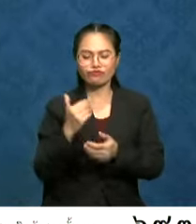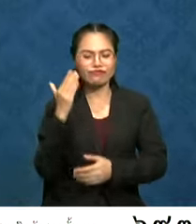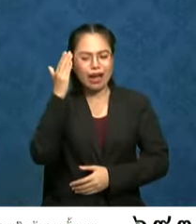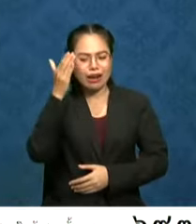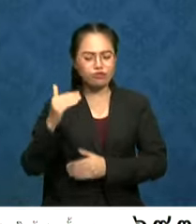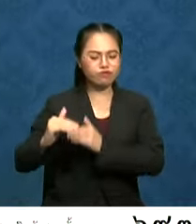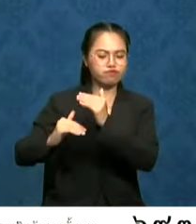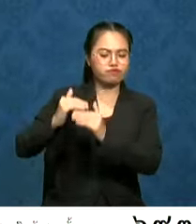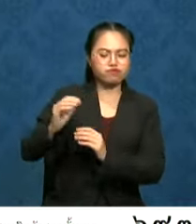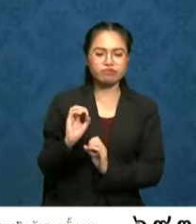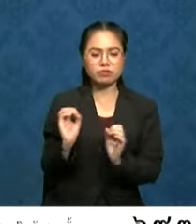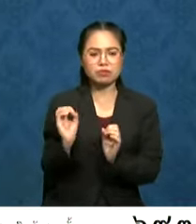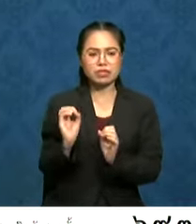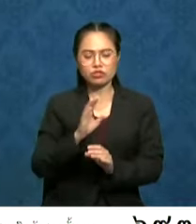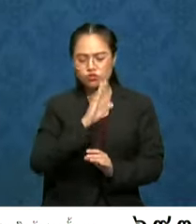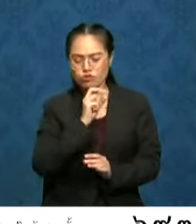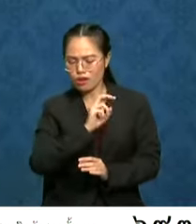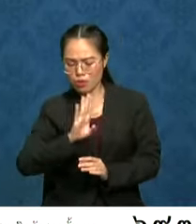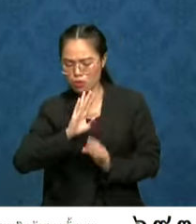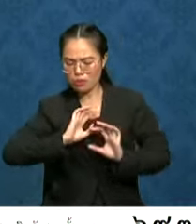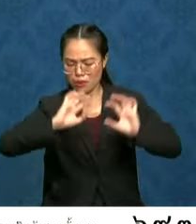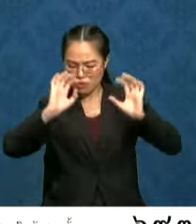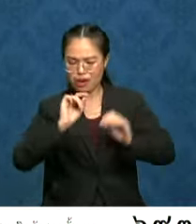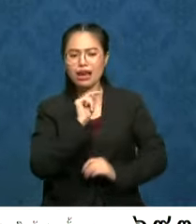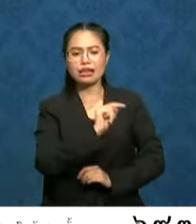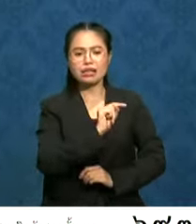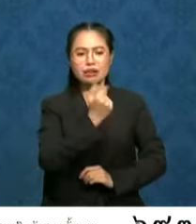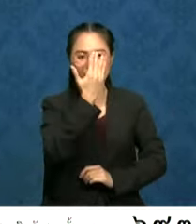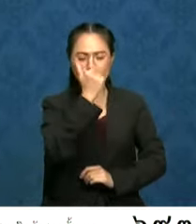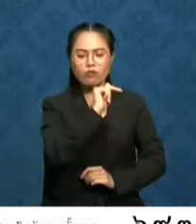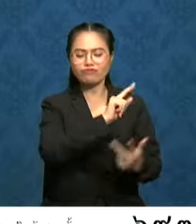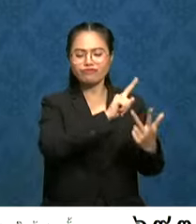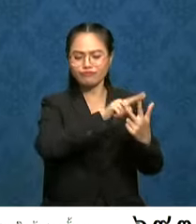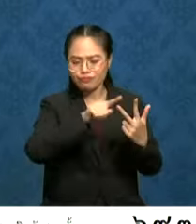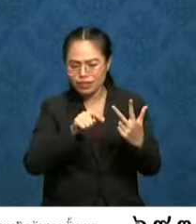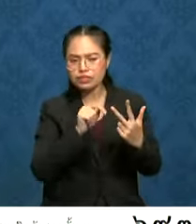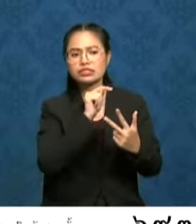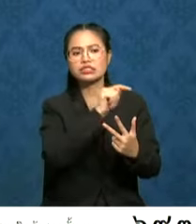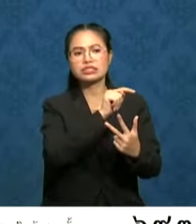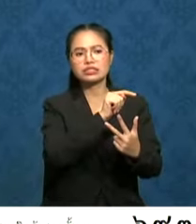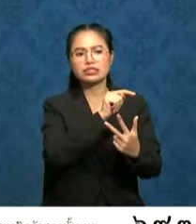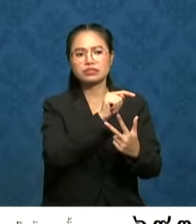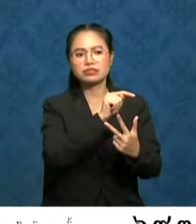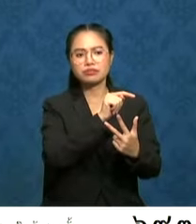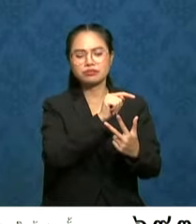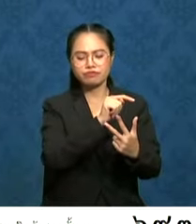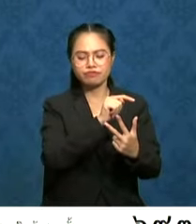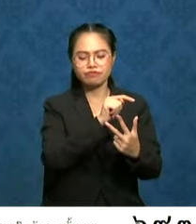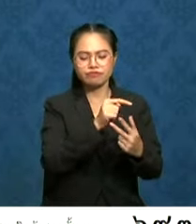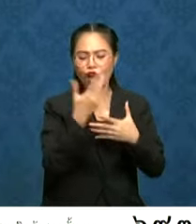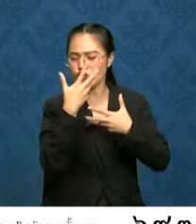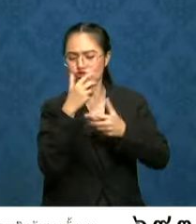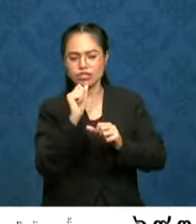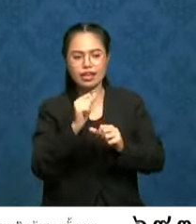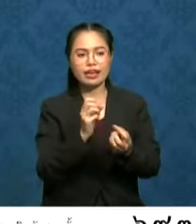ที่ดีขึ้นหากเรายังอยู่ในระบบการเมืองแบบนี้เพราะพวกท่านครับกำลังสยบยอมต่อกระบวนการนิติสงครามที่